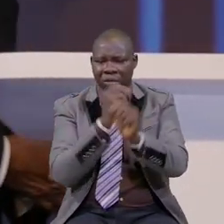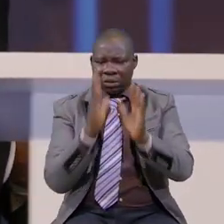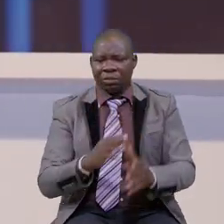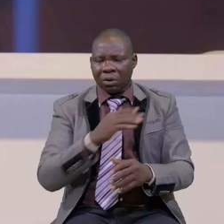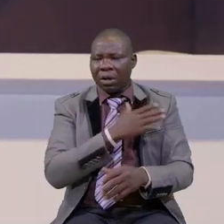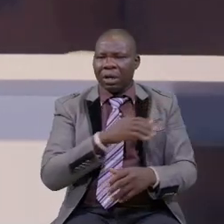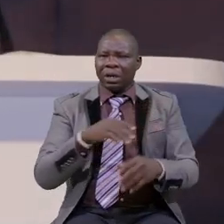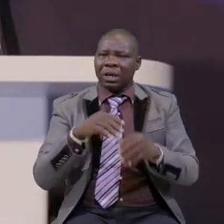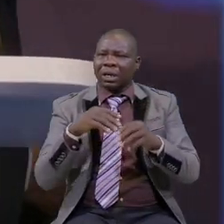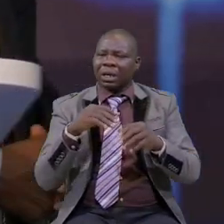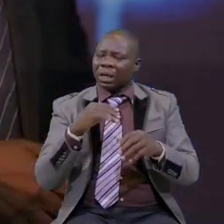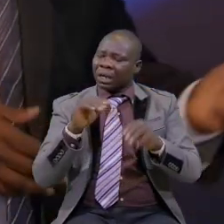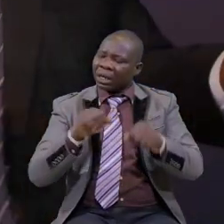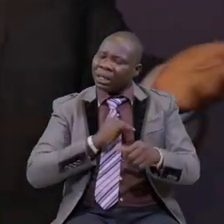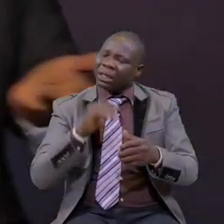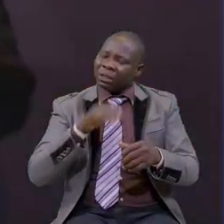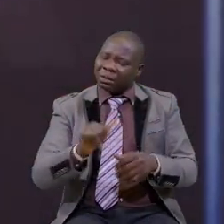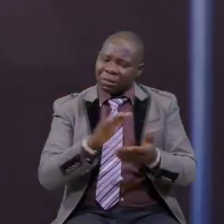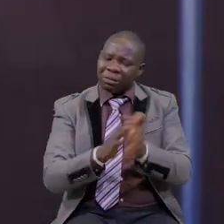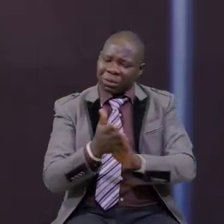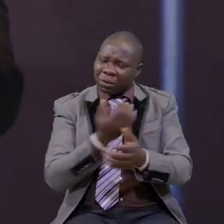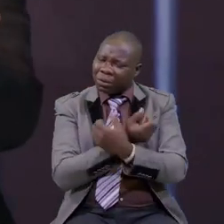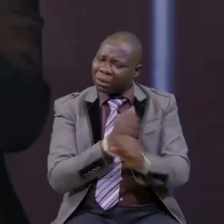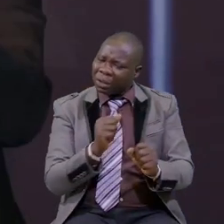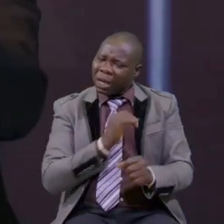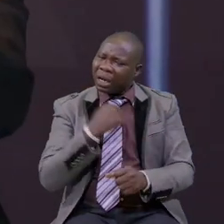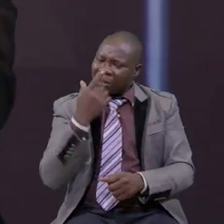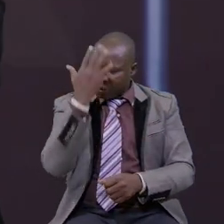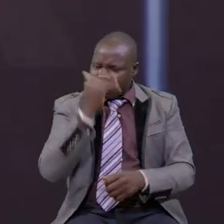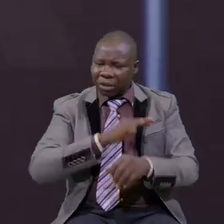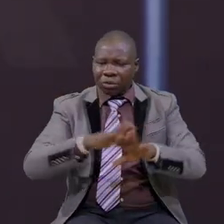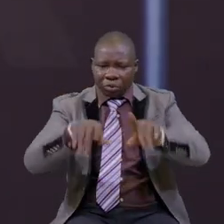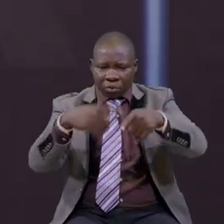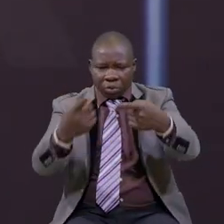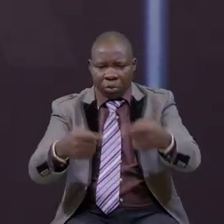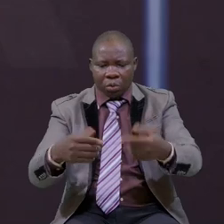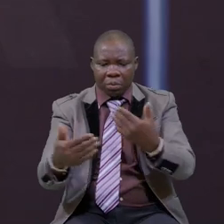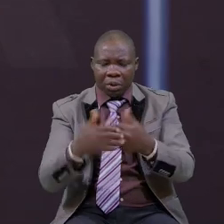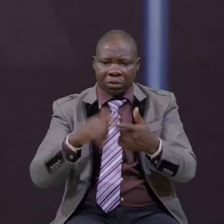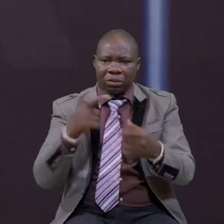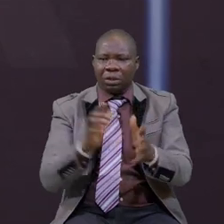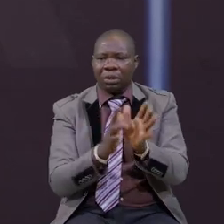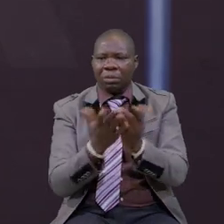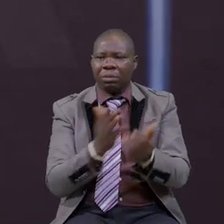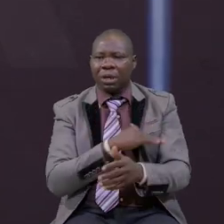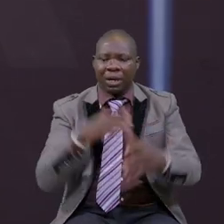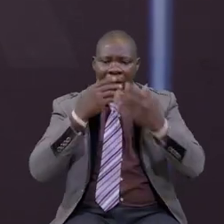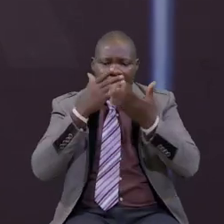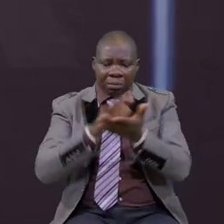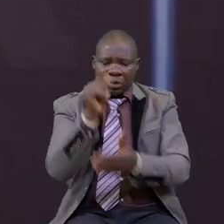lui. Est-ce que je peux être sauvé? Je dis, mais pourquoi ne pas retourner à la Bible et croire